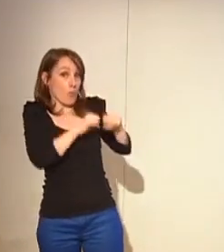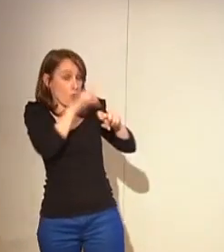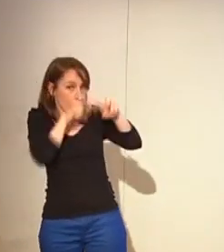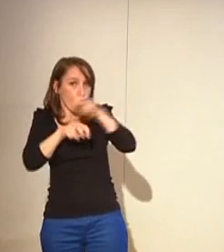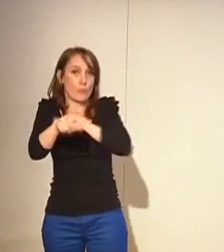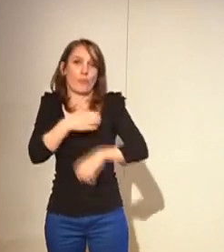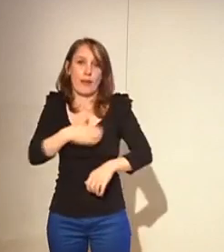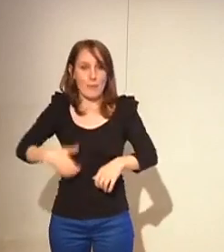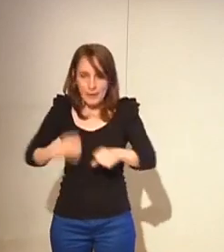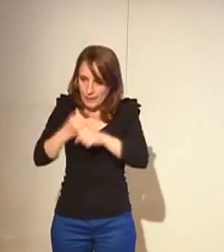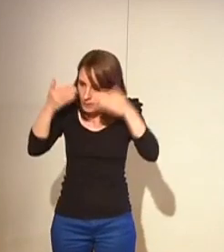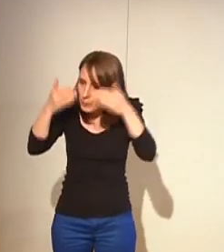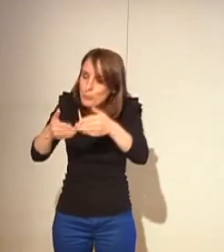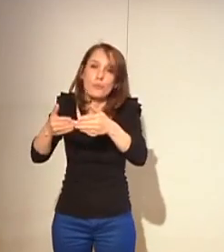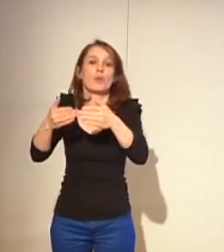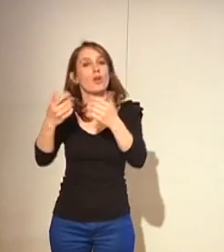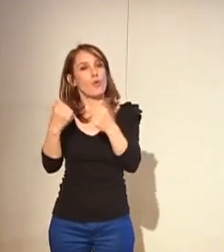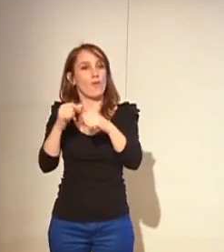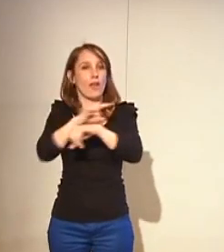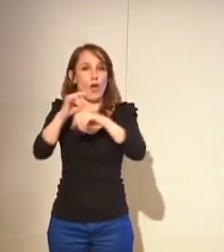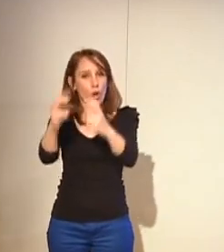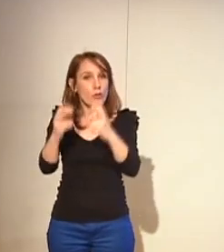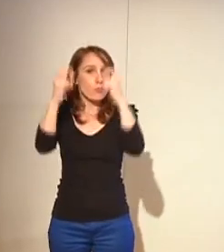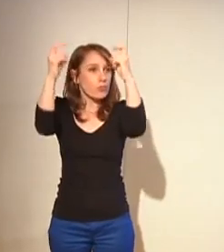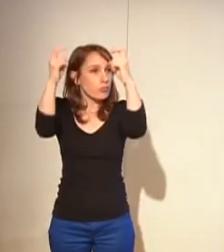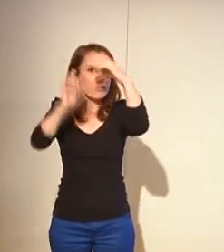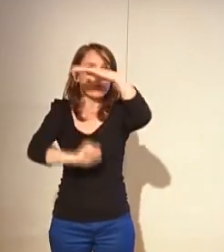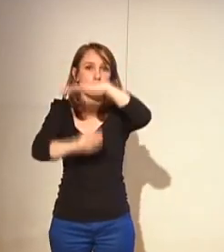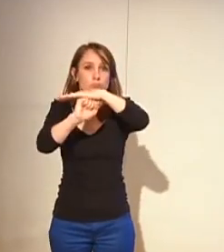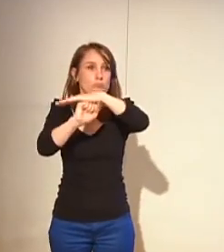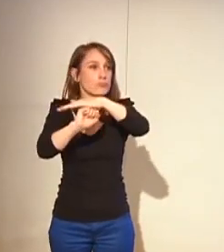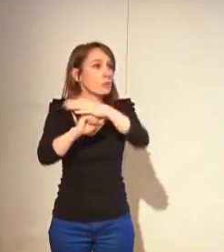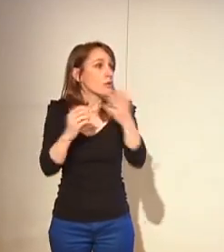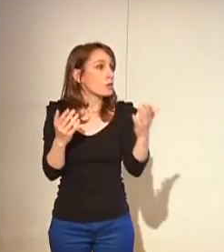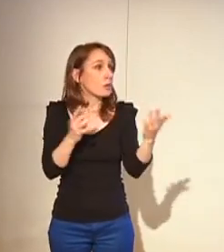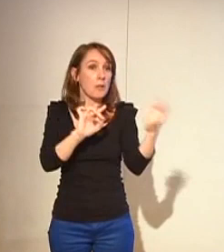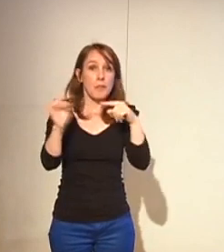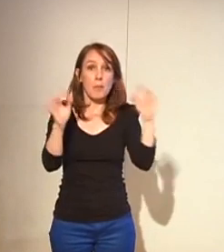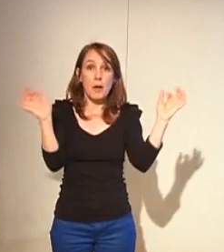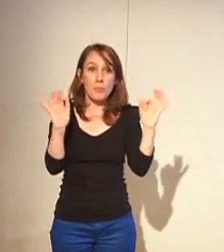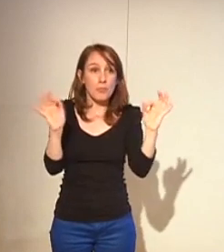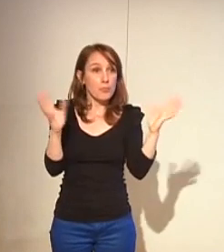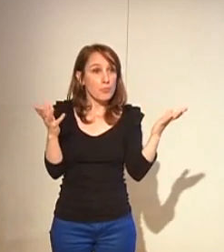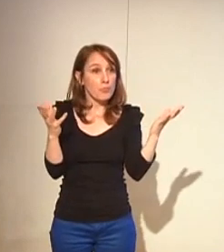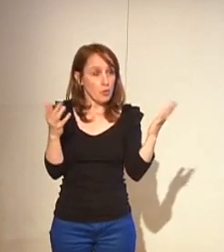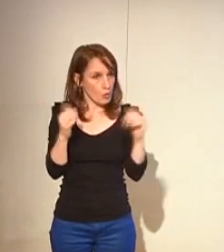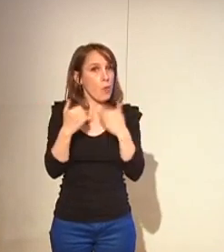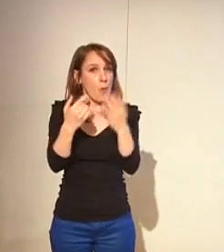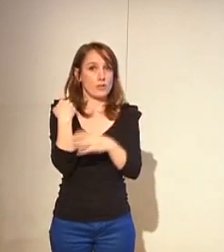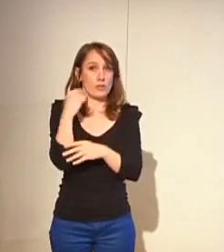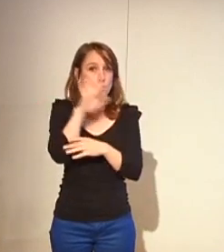y a des prises de parole sur cette délibération je ne pense pas donc je soumets cette délibération numéro 54